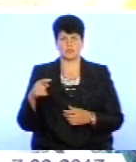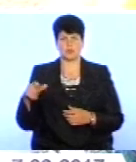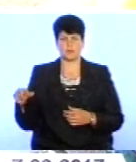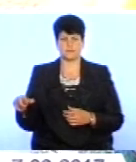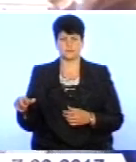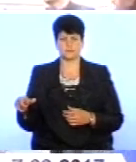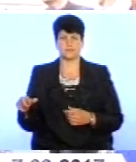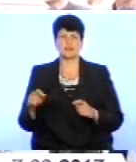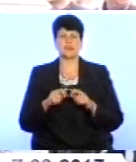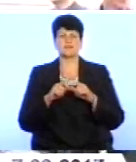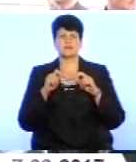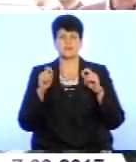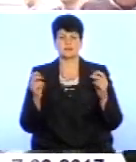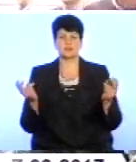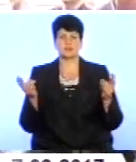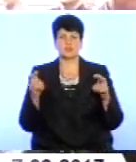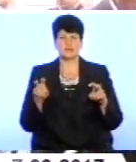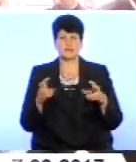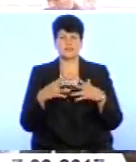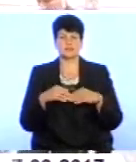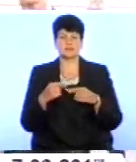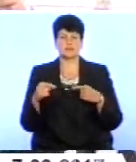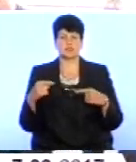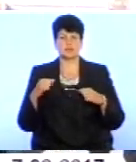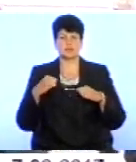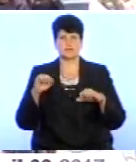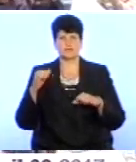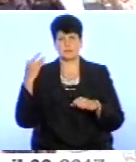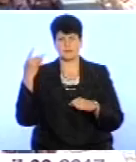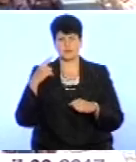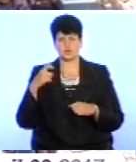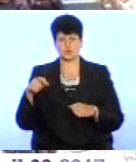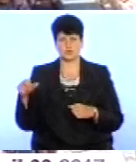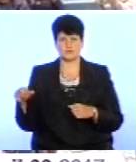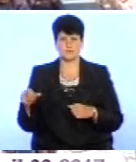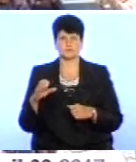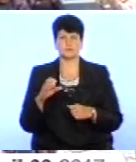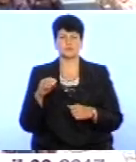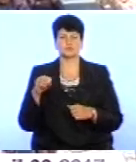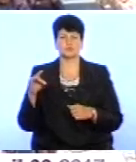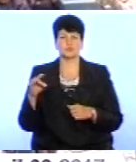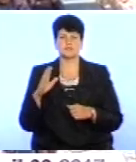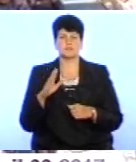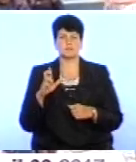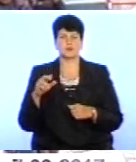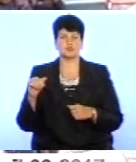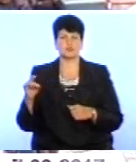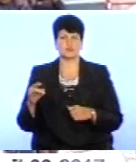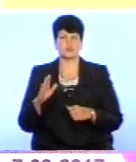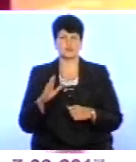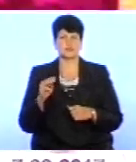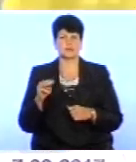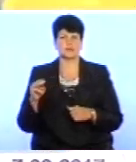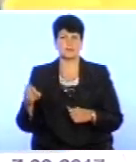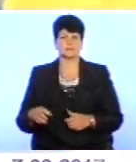На церемонію відкриття завітали й сім'ї інших героїв Небесної Сотні. Соломія Струс, Василь Панчук, Вісті ТТБ.